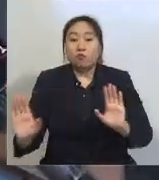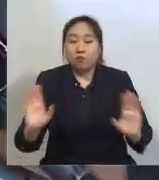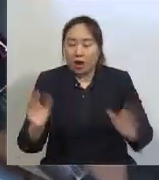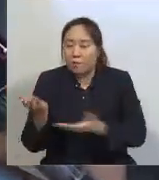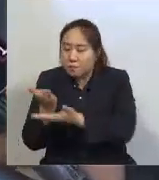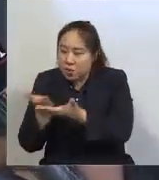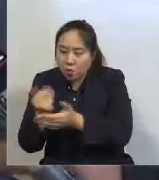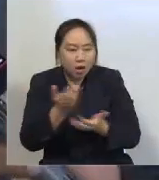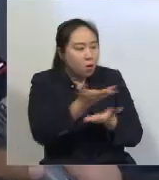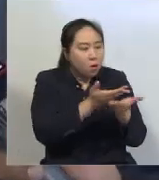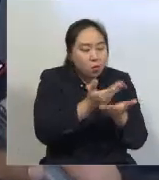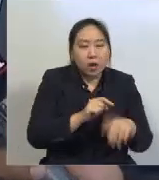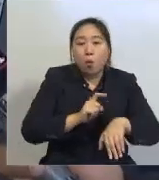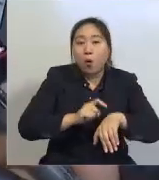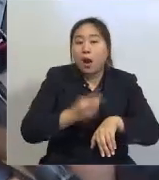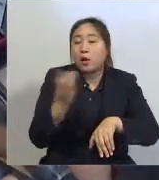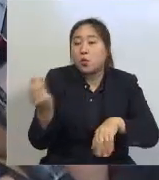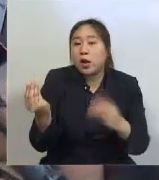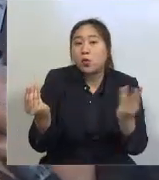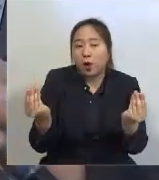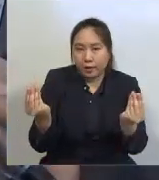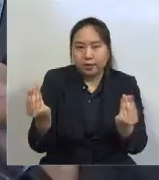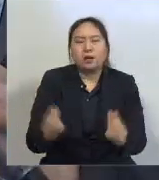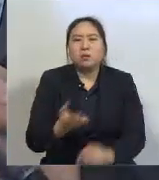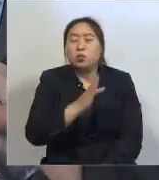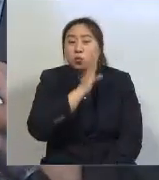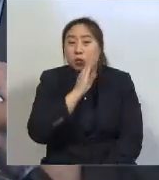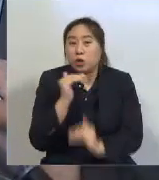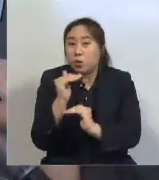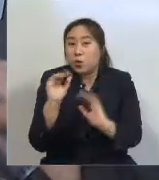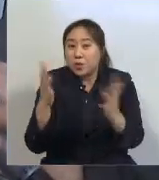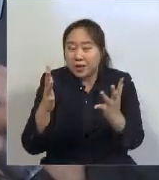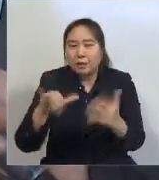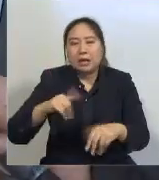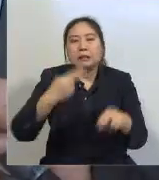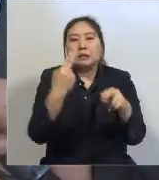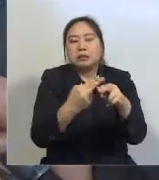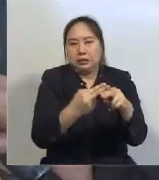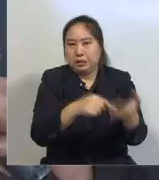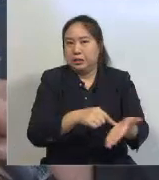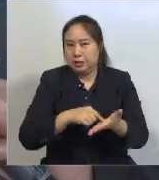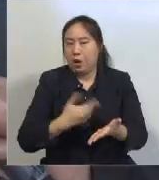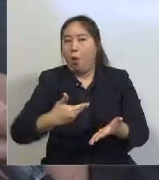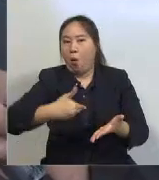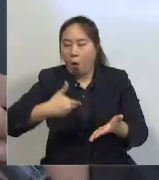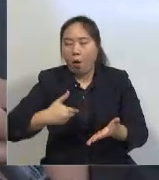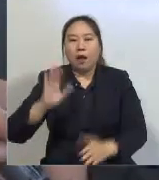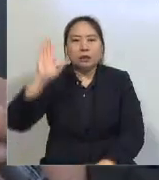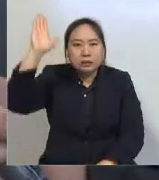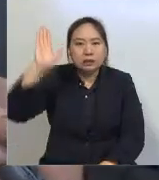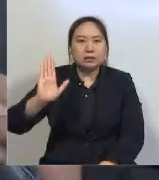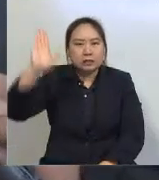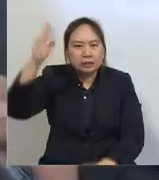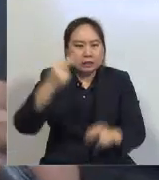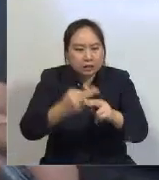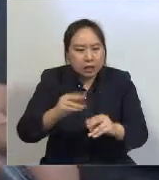ารือกันแล้วนะครับว่าแต่ละฝ่ายเนี่ยจะใช้เวลาเท่าไหร่เพราะว่าไม่งั้นครับจะมีการส่งรายชื่อขออภิปรายมาอย่างต่อเนื่องอาจ